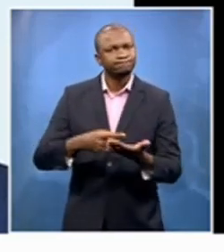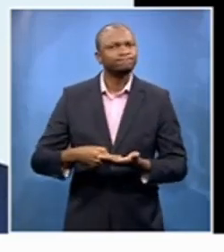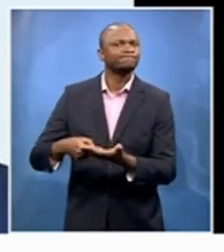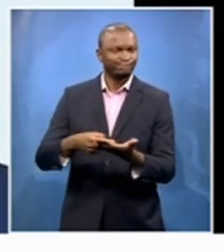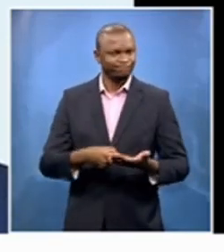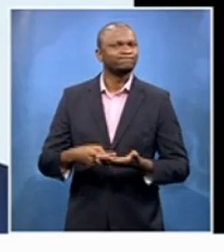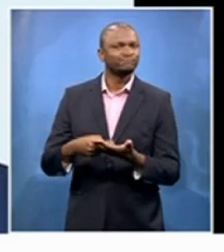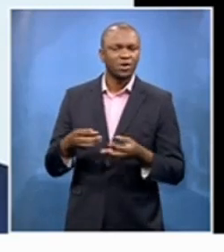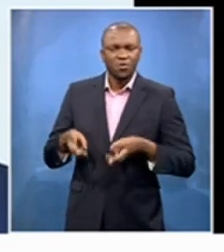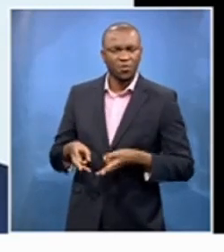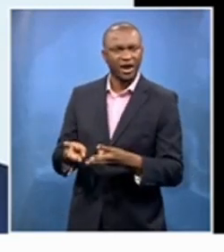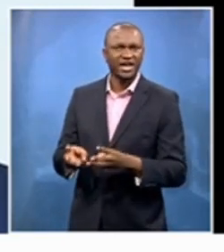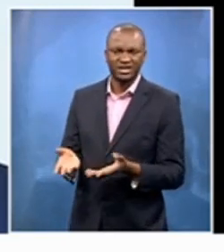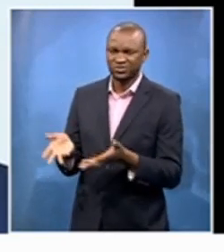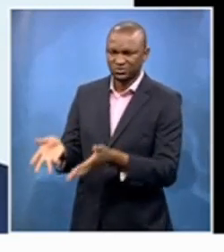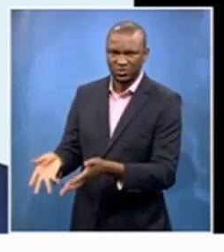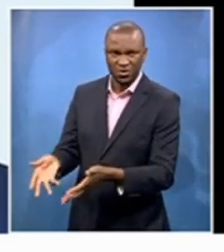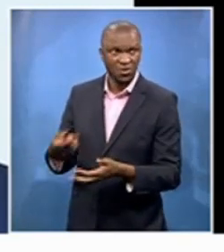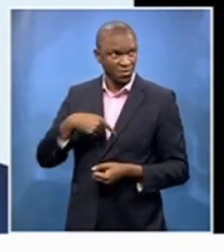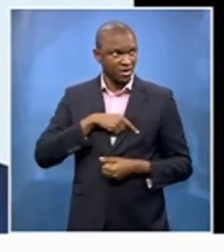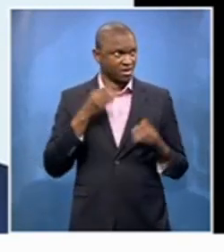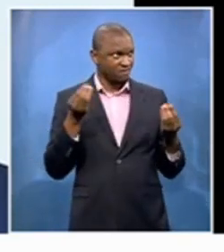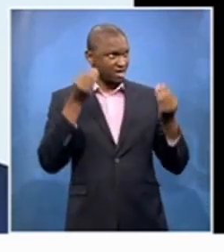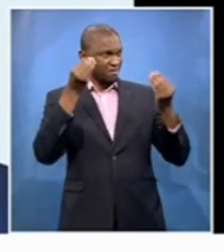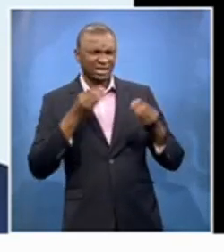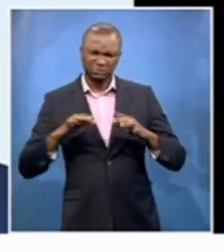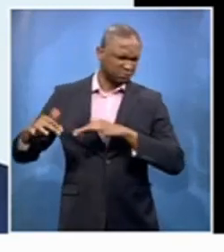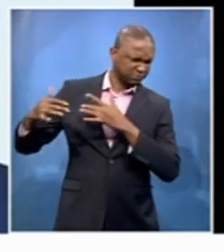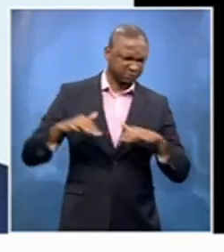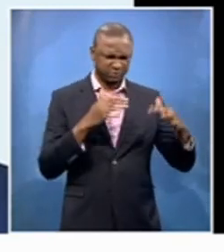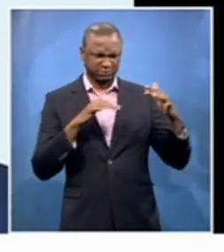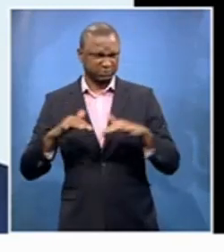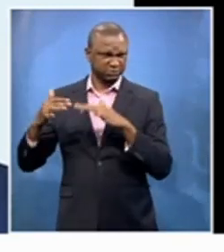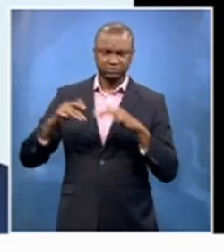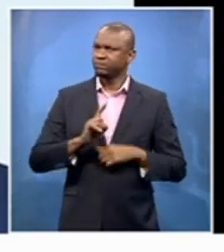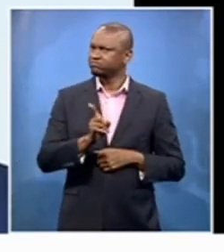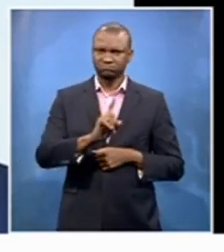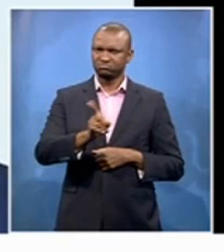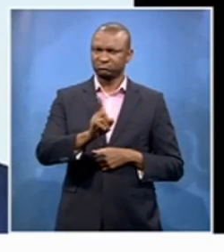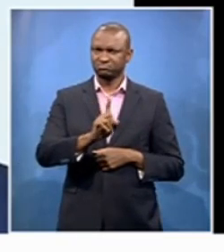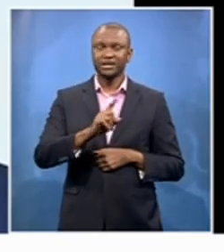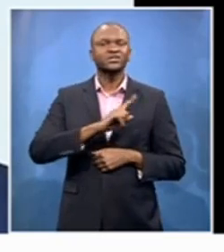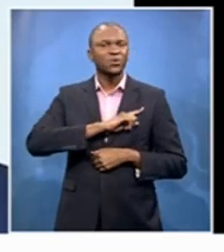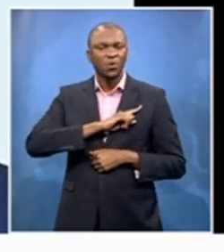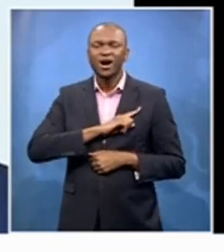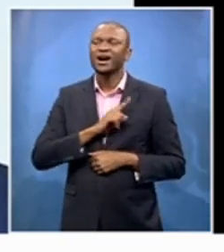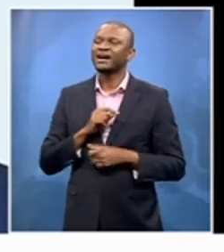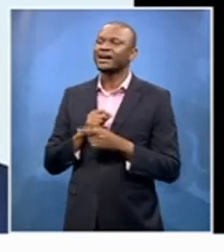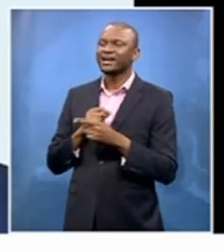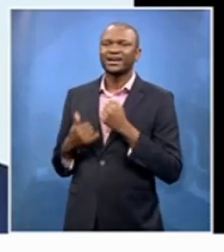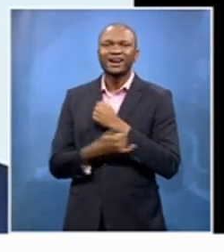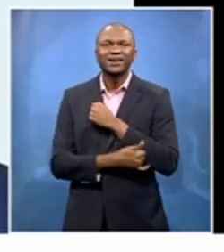linye. Asisiso sive le satwa ngebudlova. Loko nje kube ngilokuthusa kakhulu live lakangwane. Kuthi